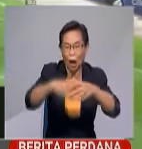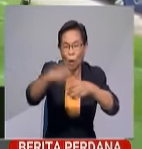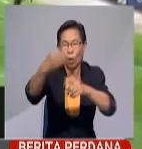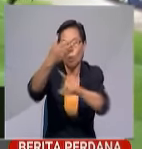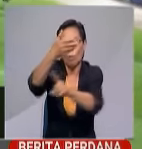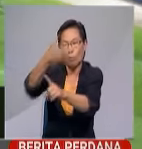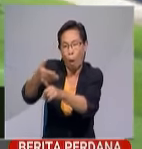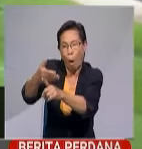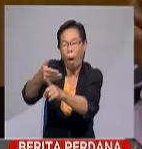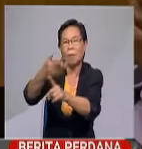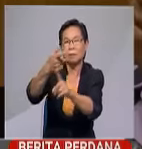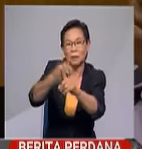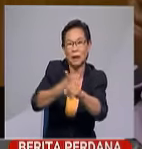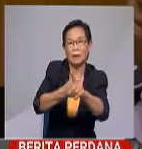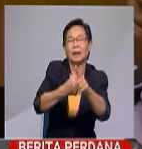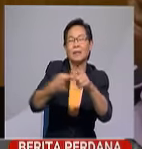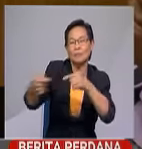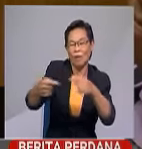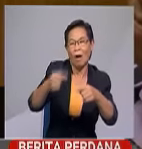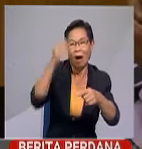Liga akan dilakukan.